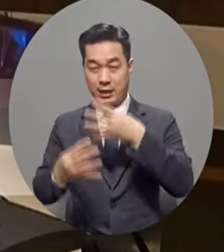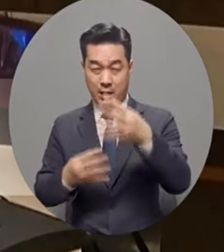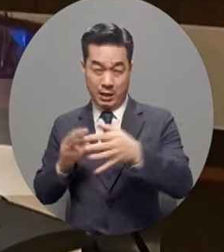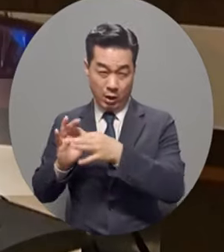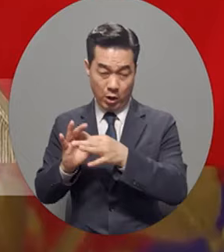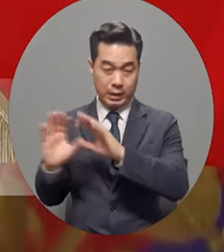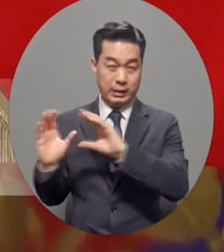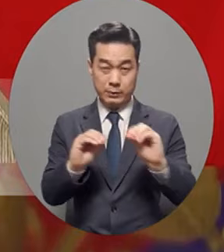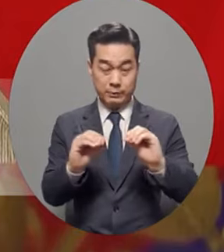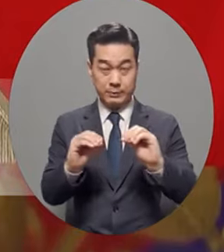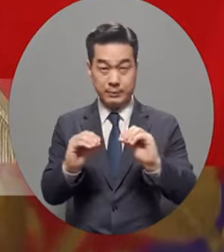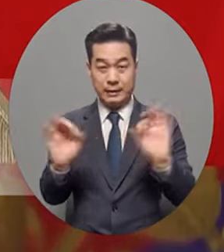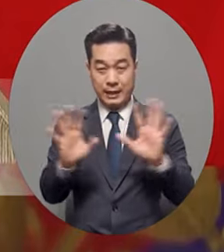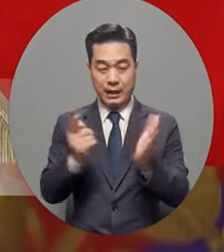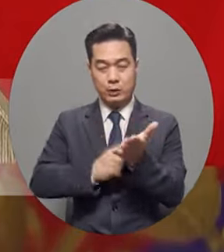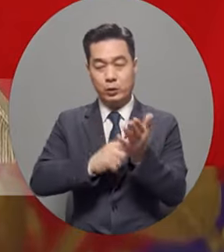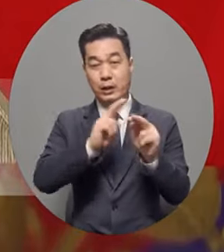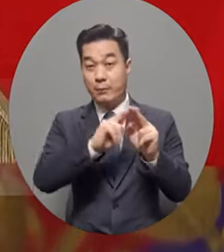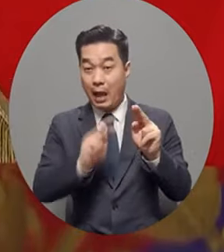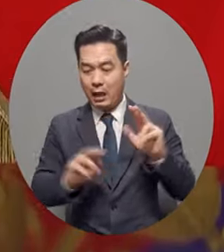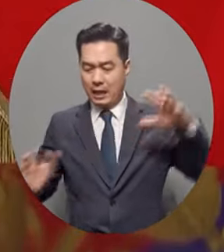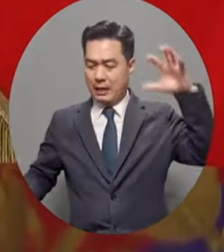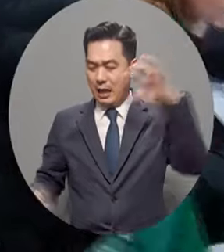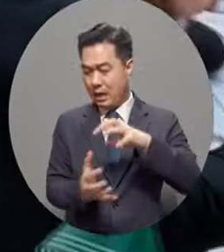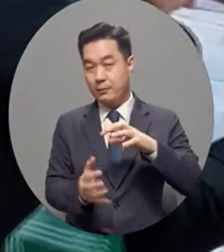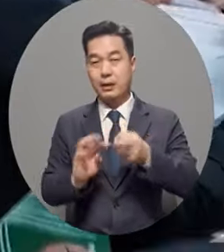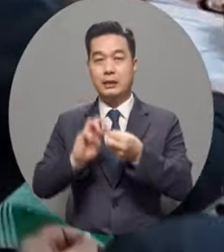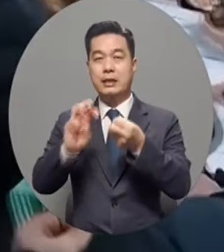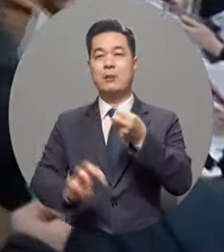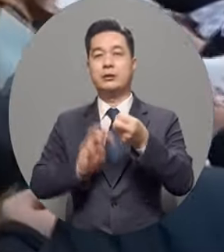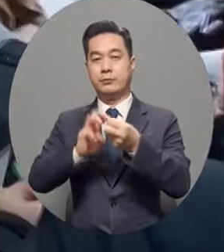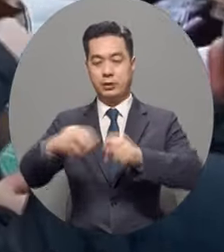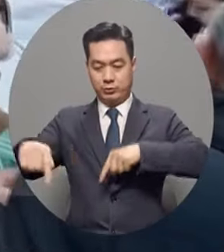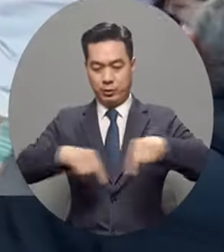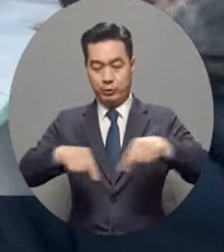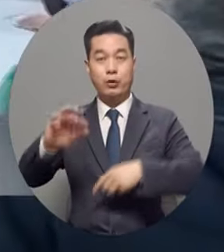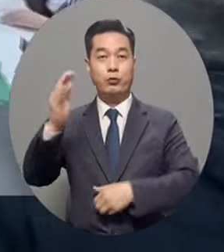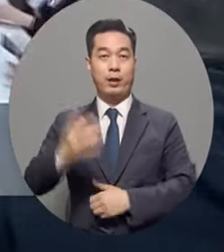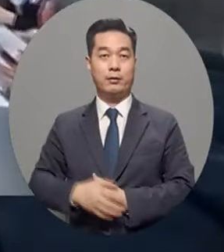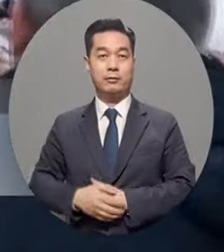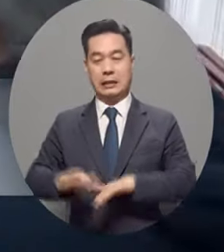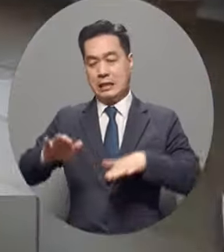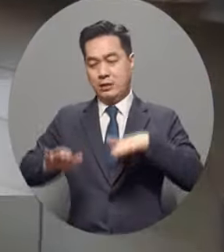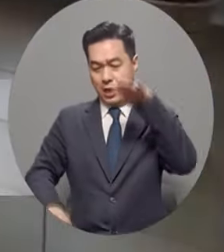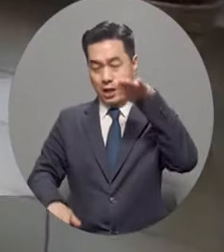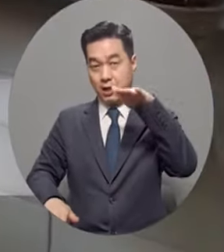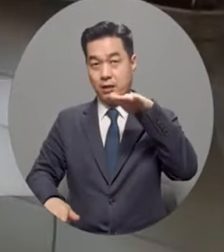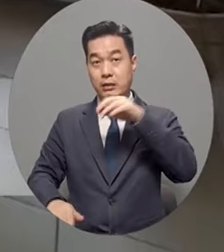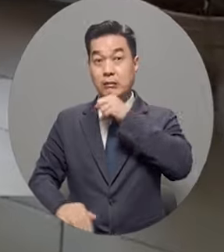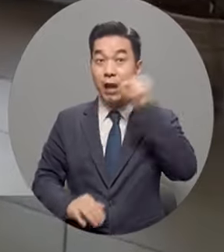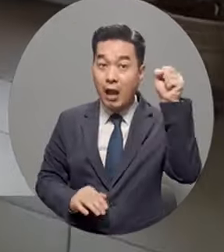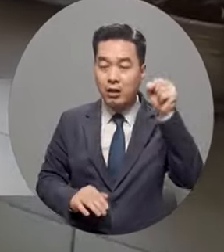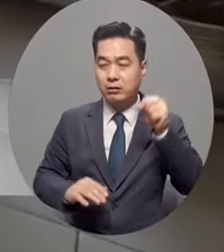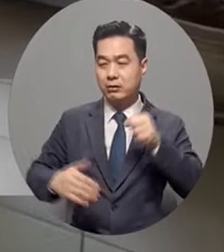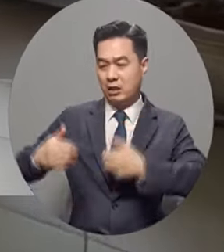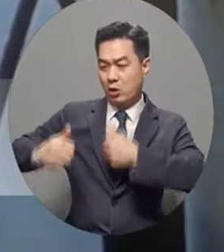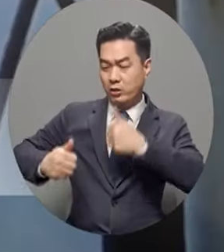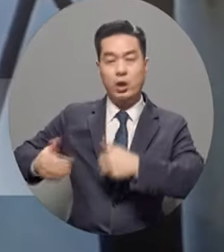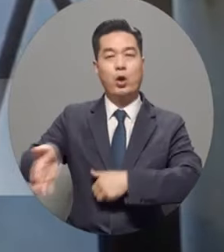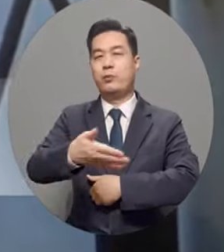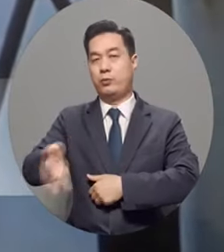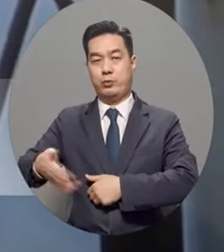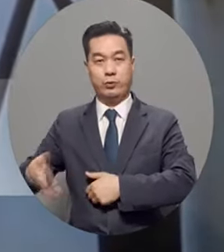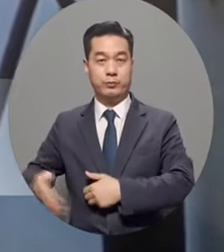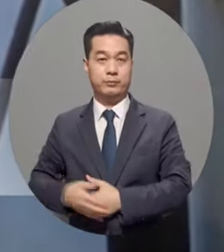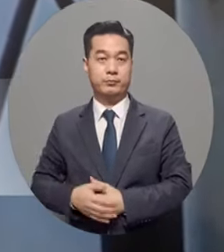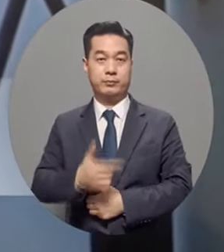기간을 빼더라도 30년을 집권할 수 있게 됐습니다. 이 같은 압도적 당선은 실질적인 경쟁자가 없기 때문입니다.